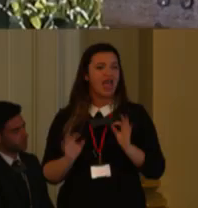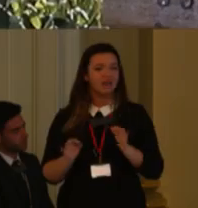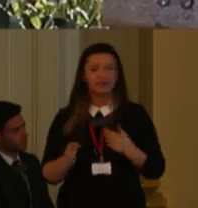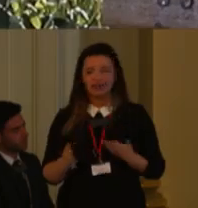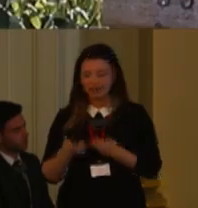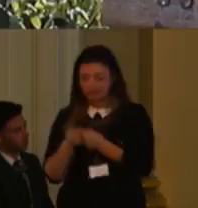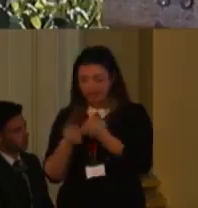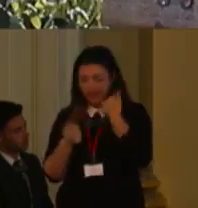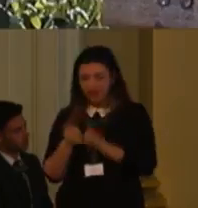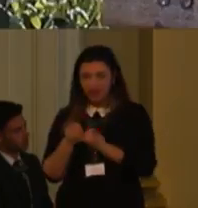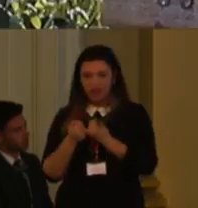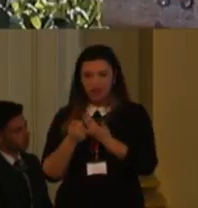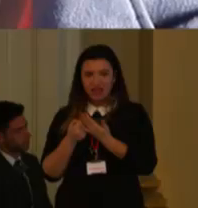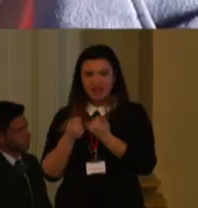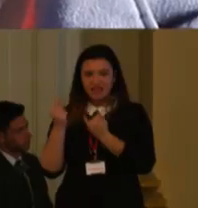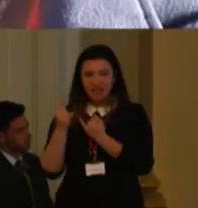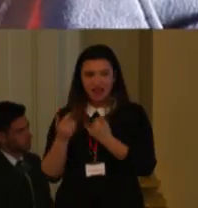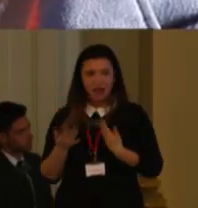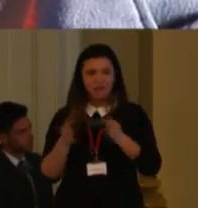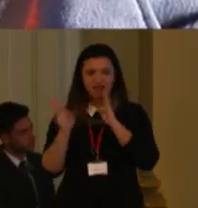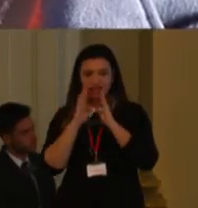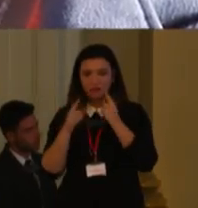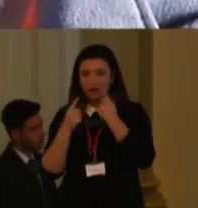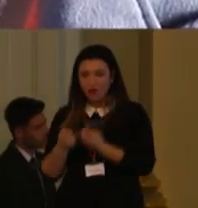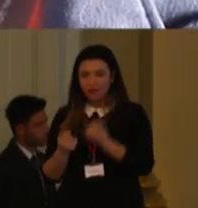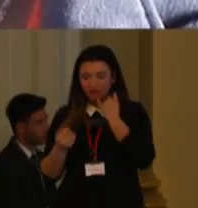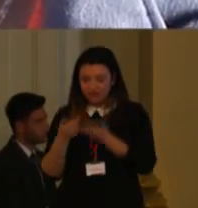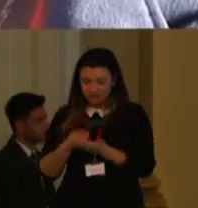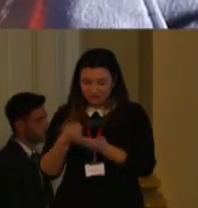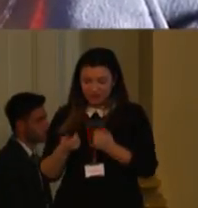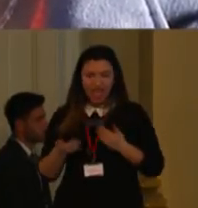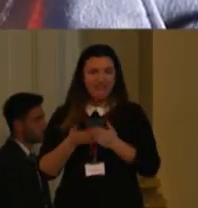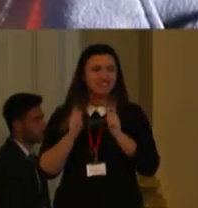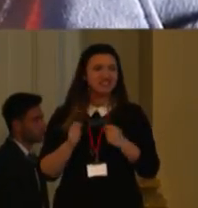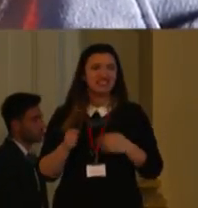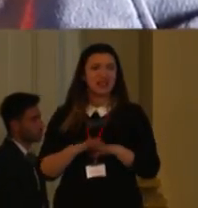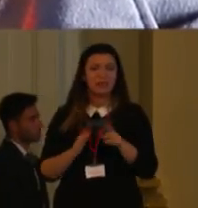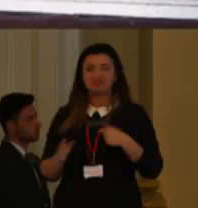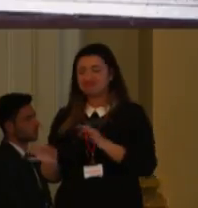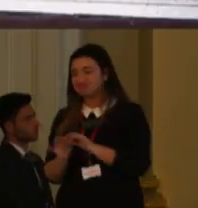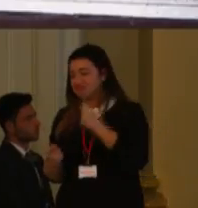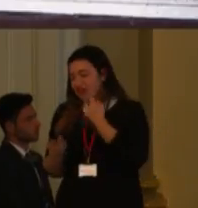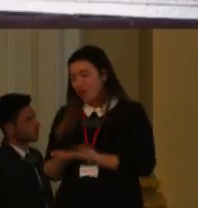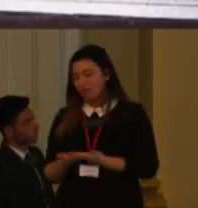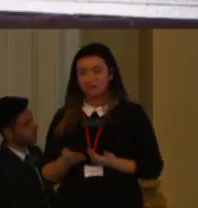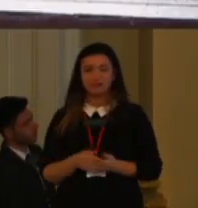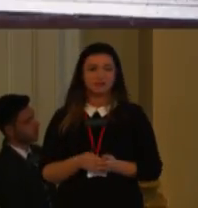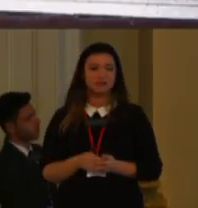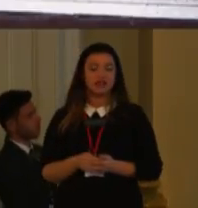medyadayım. Genellikle Instagram'dayım ve sürekli işte el işi yapılabilecek şeyleri takip ediyorum. Sosyal